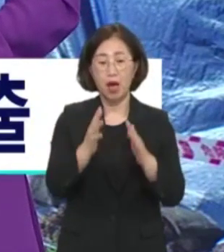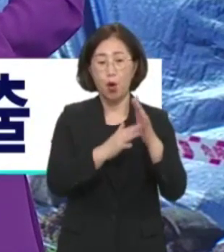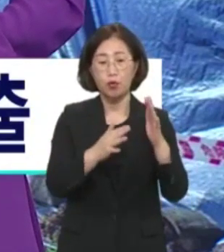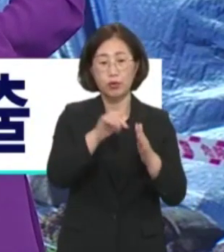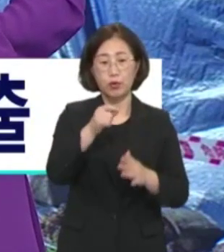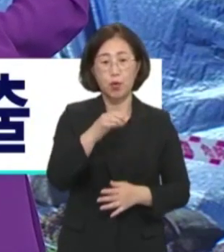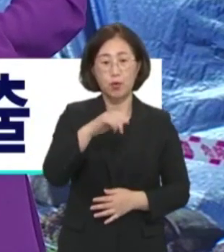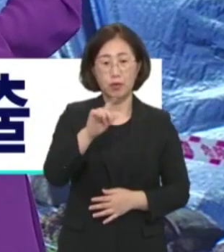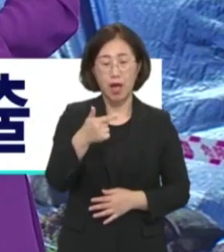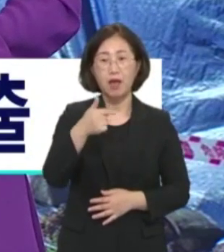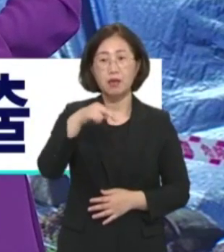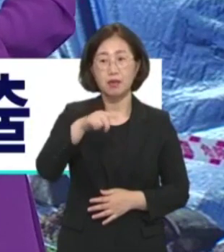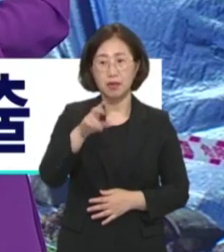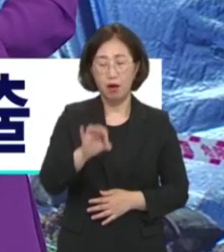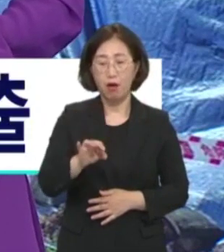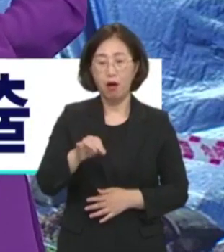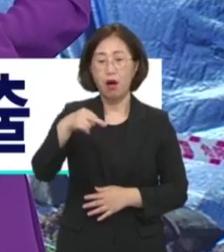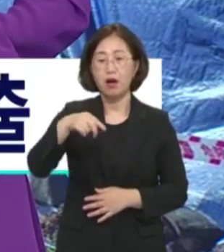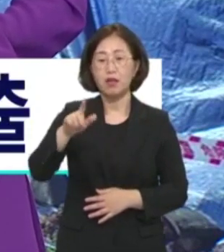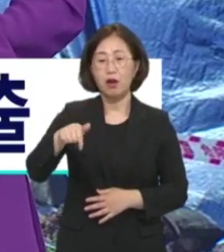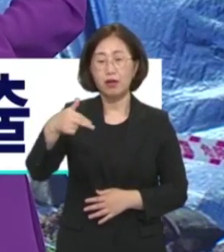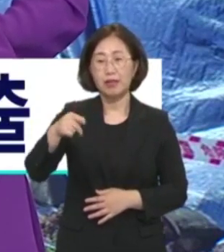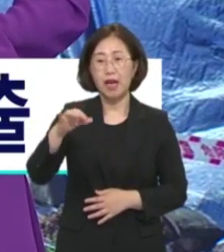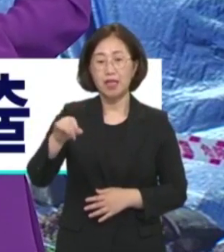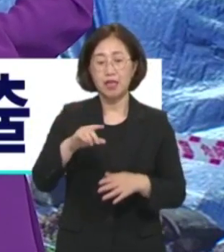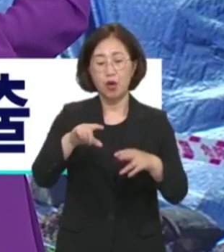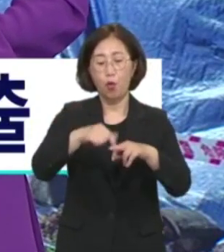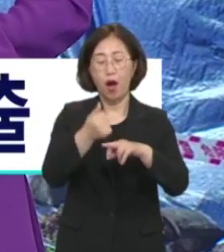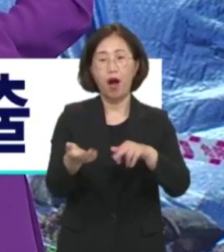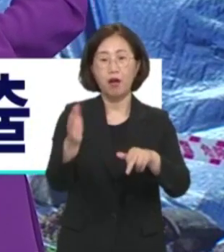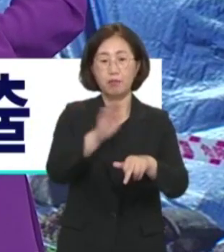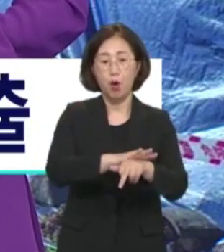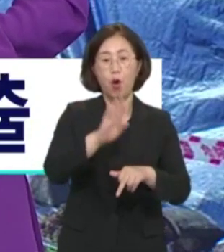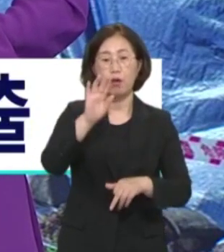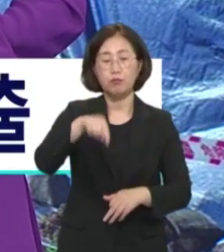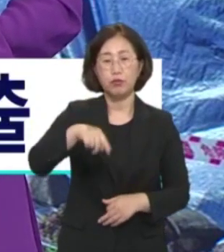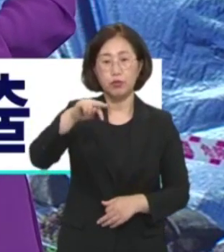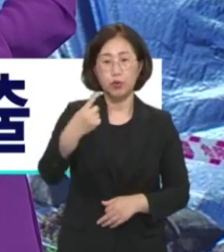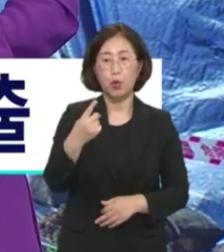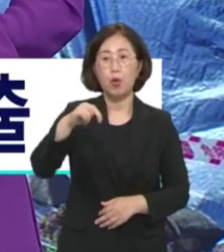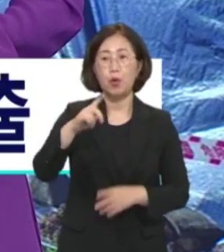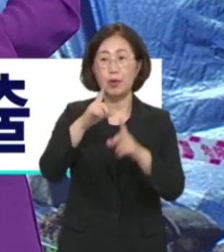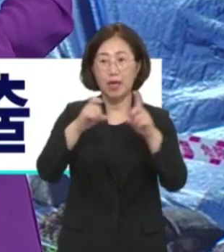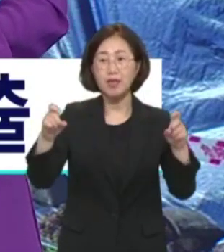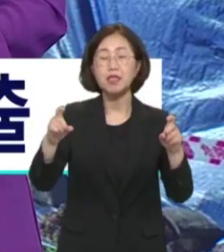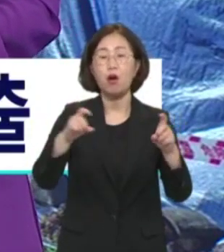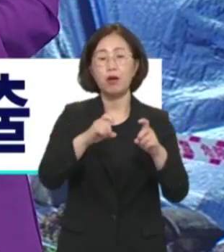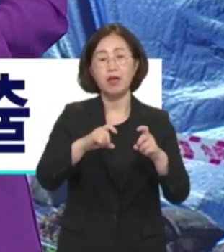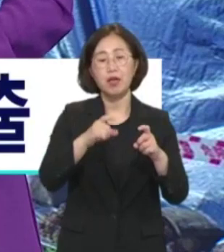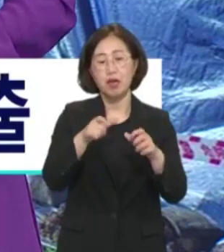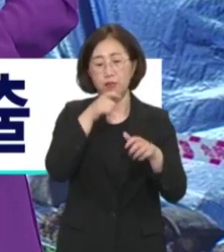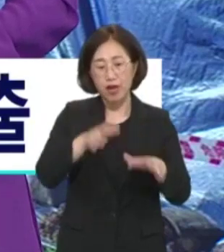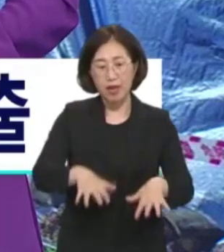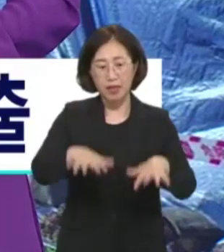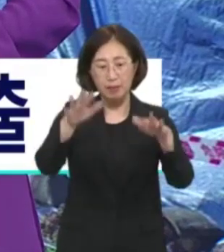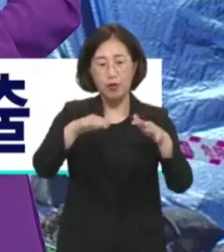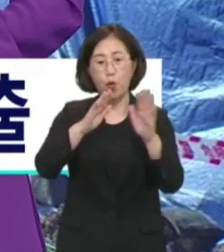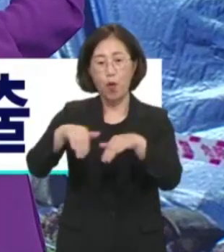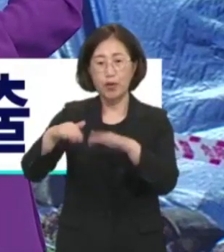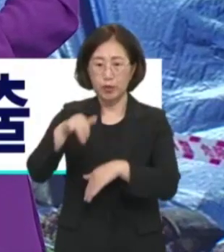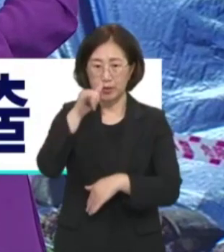공산성과 구석기 유적인 석장리, 무령왕릉 일대와 부여 부소산성 등이 물에 잠기고 훼손됐는데 장마가 아직